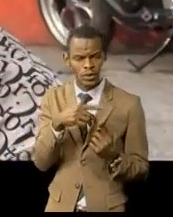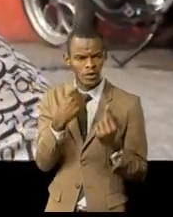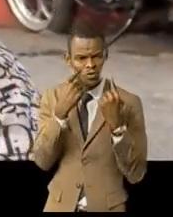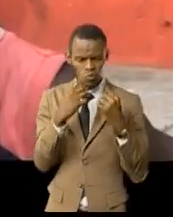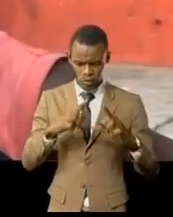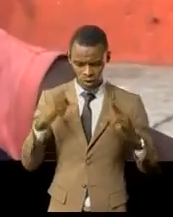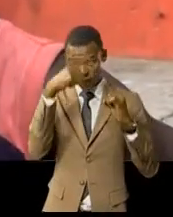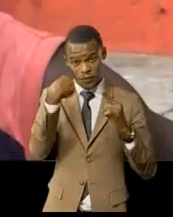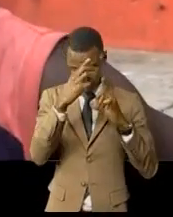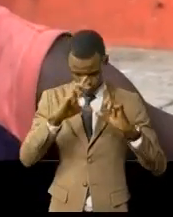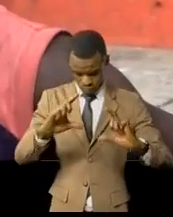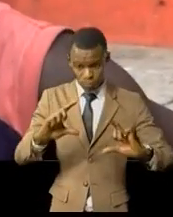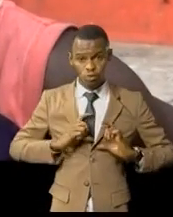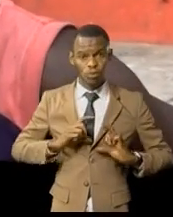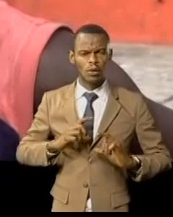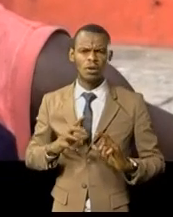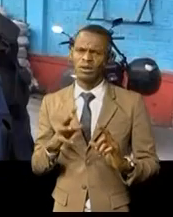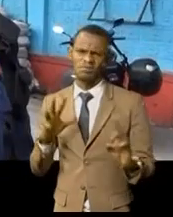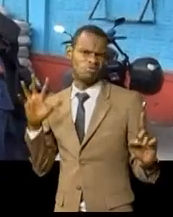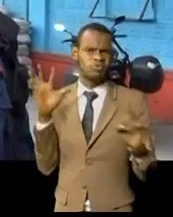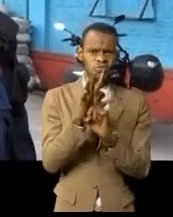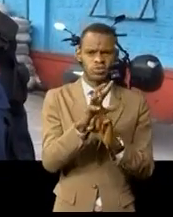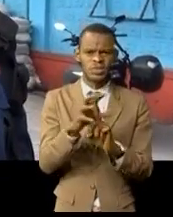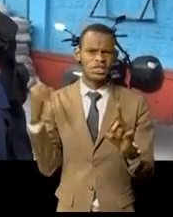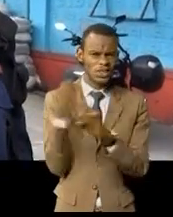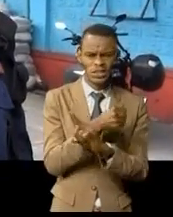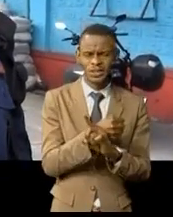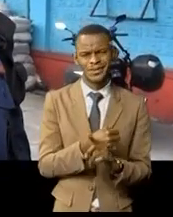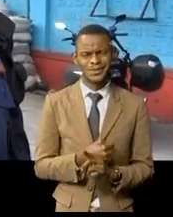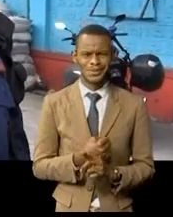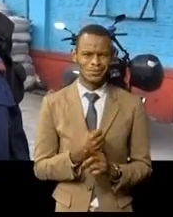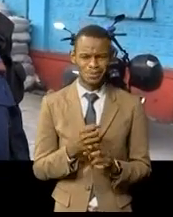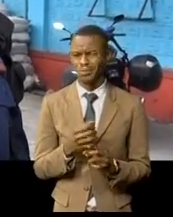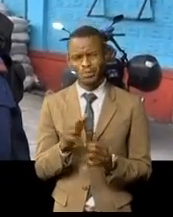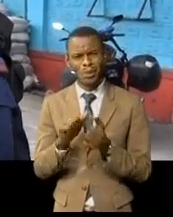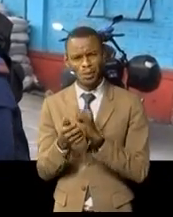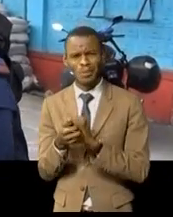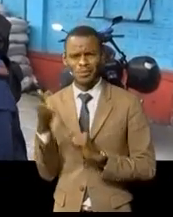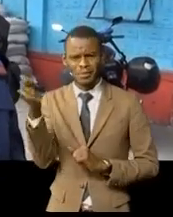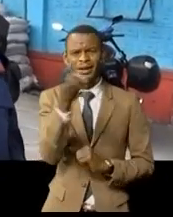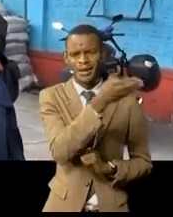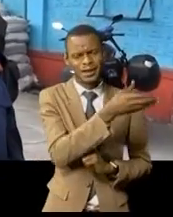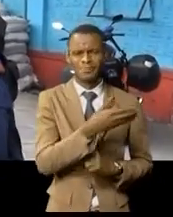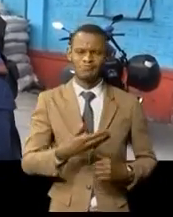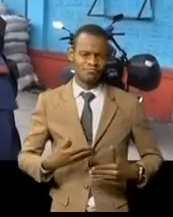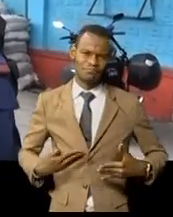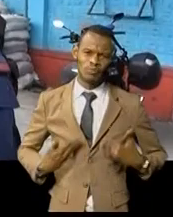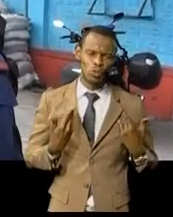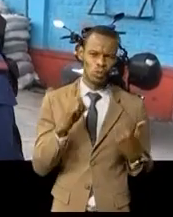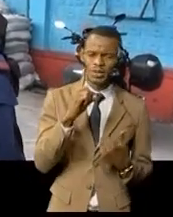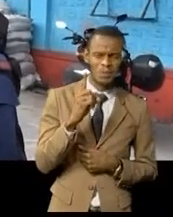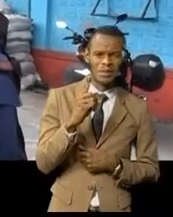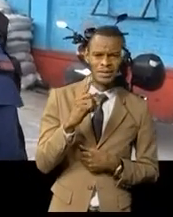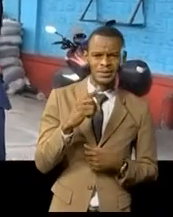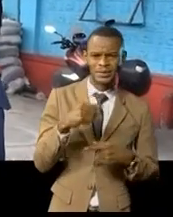y a beaucoup de cas comme ça. Des gens qui appellent à la violence, à la xénophobie. Nous mettons en garde